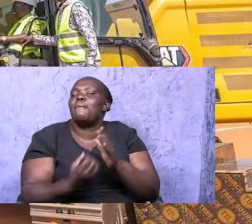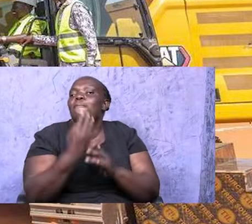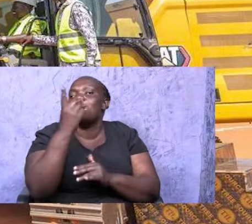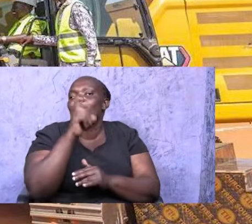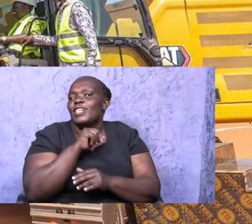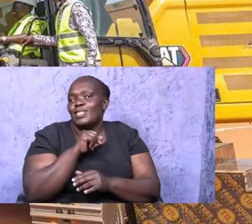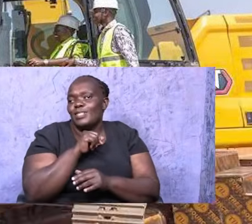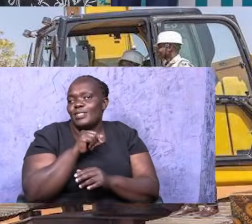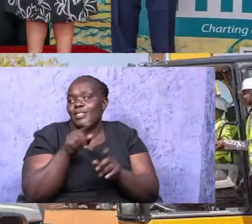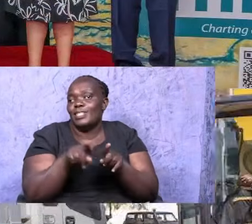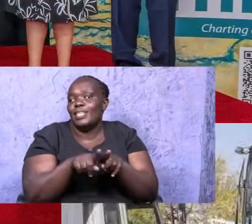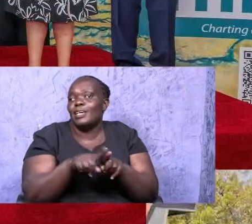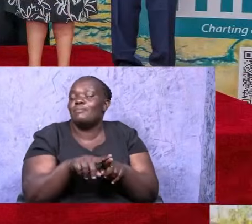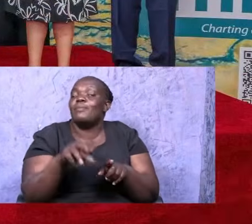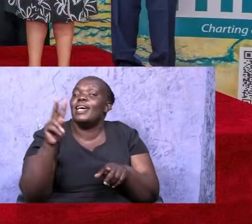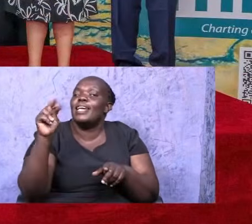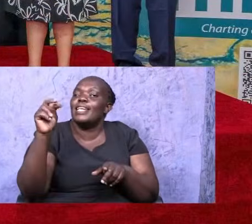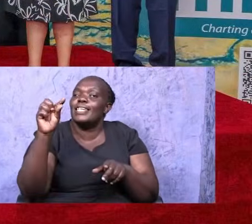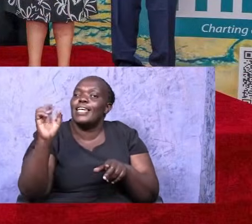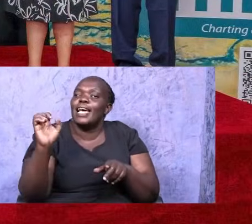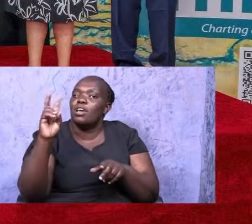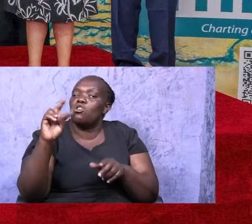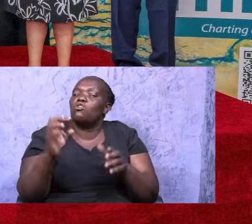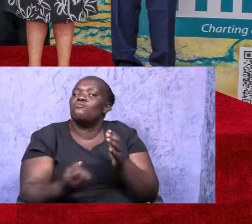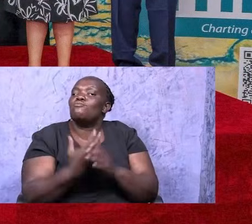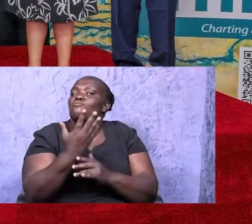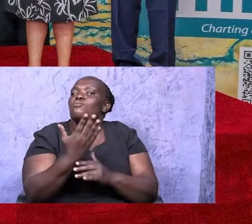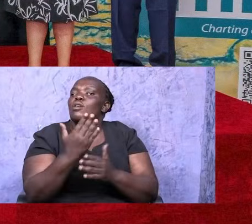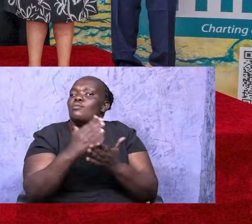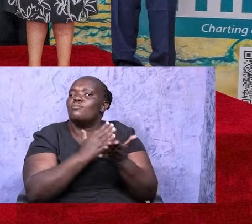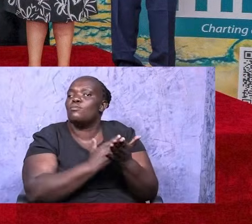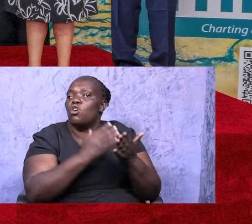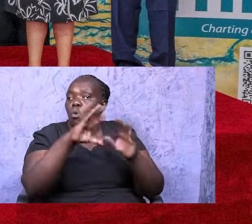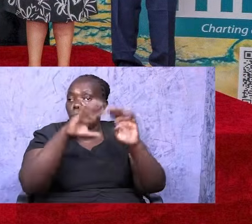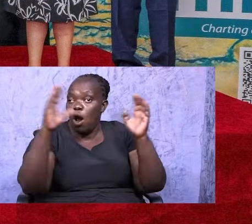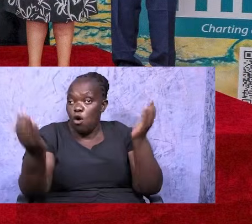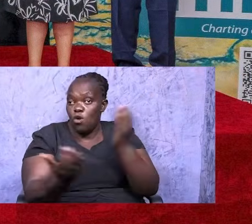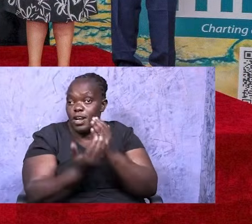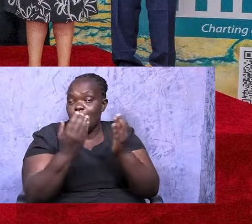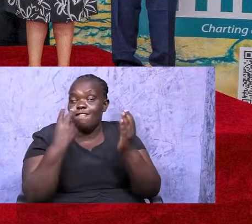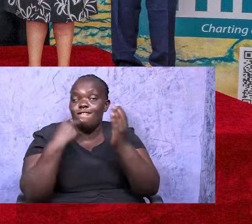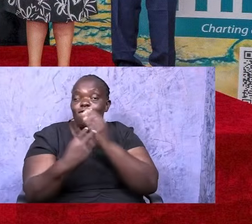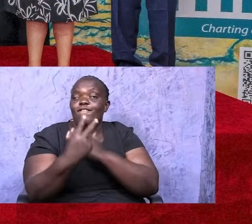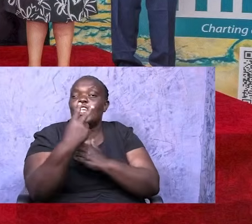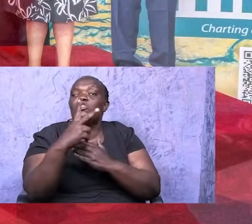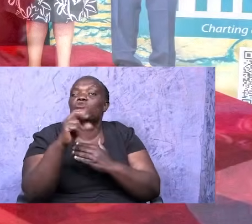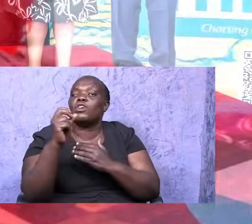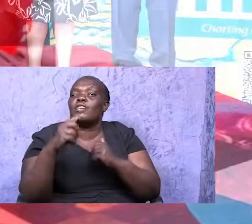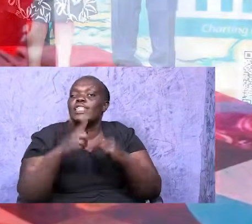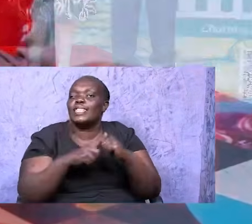umezinduliwa. Katibu Ng'eno amezindua mkakati wa World Vision mwaka